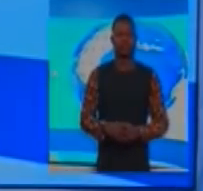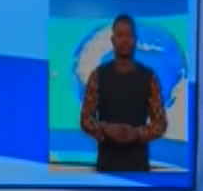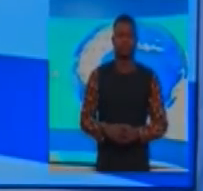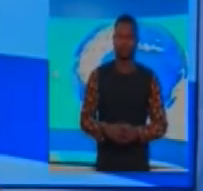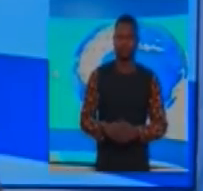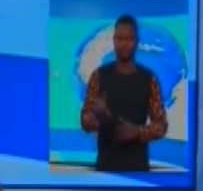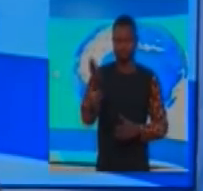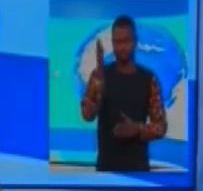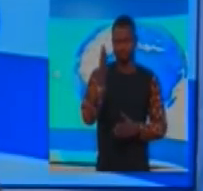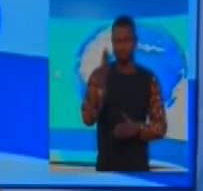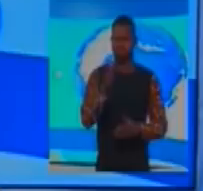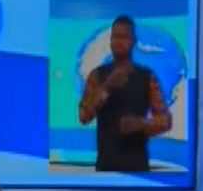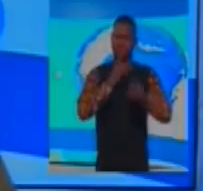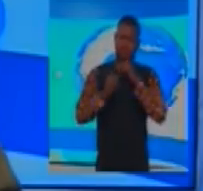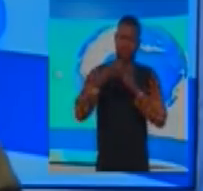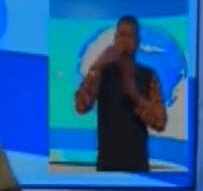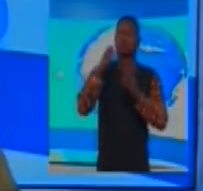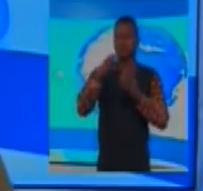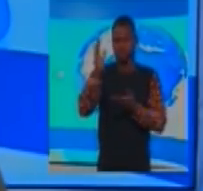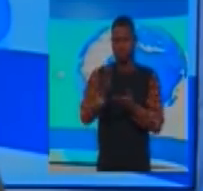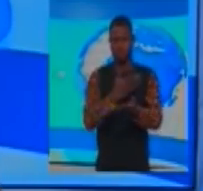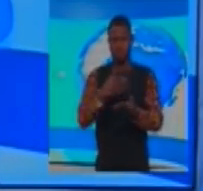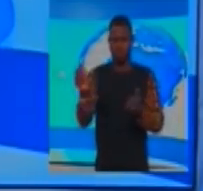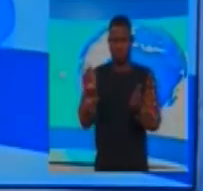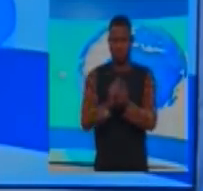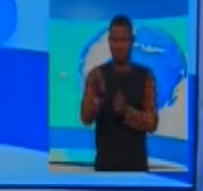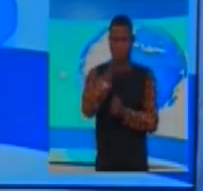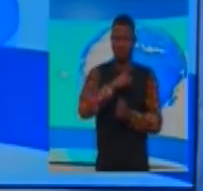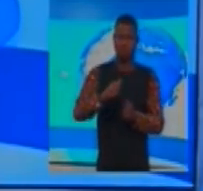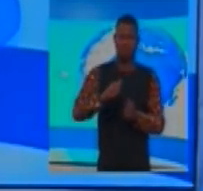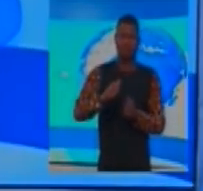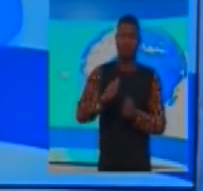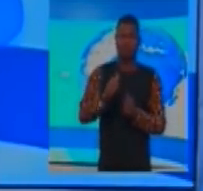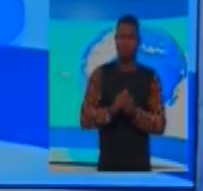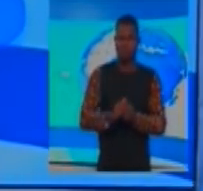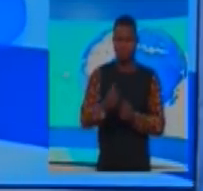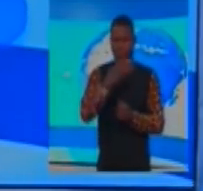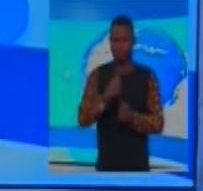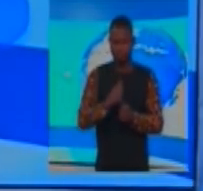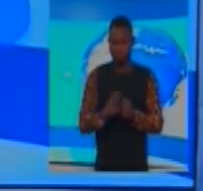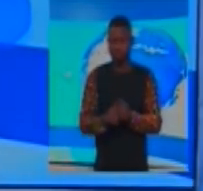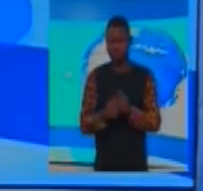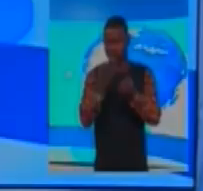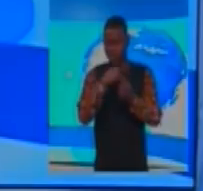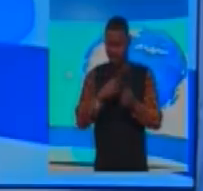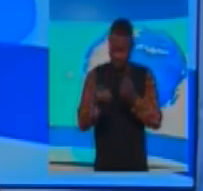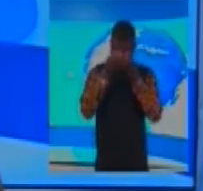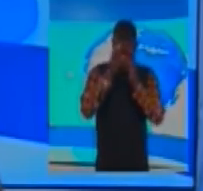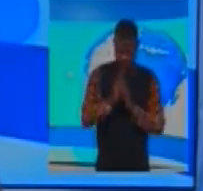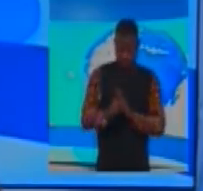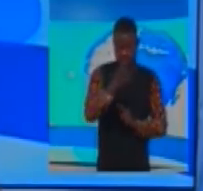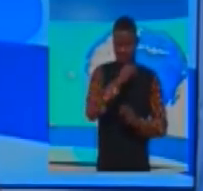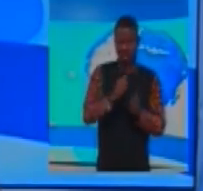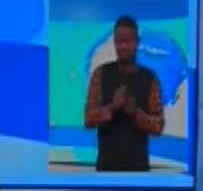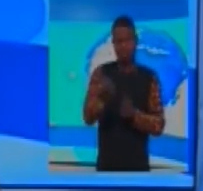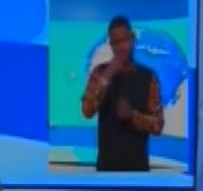Quelques notes musicales dans ce journal avec ce concert de louanges et d'adoration dédié à la paix et à la cohésion